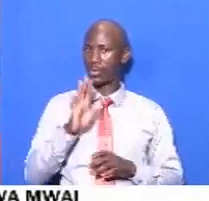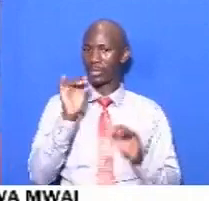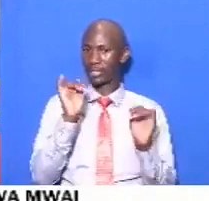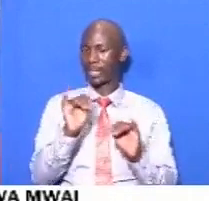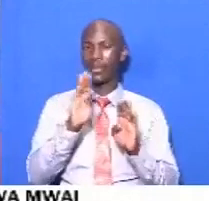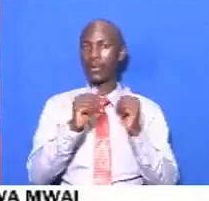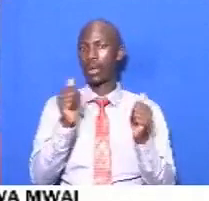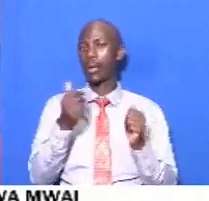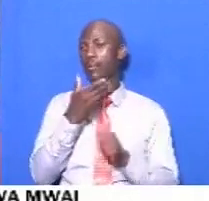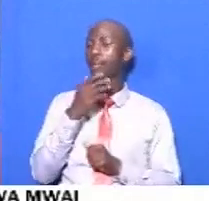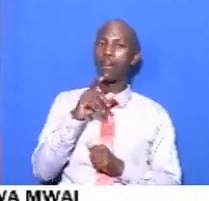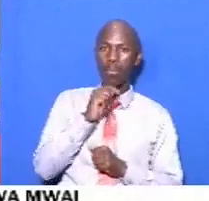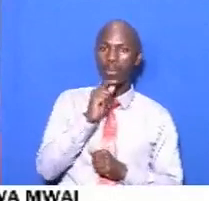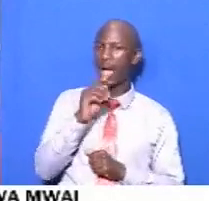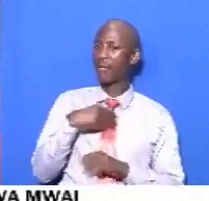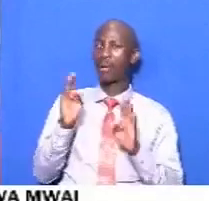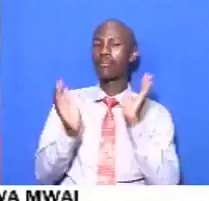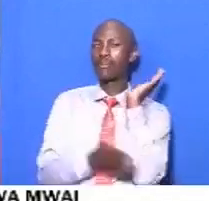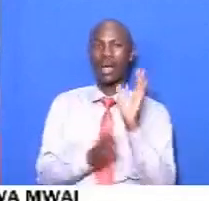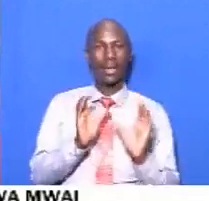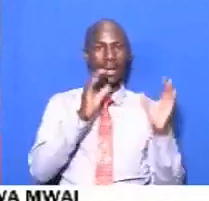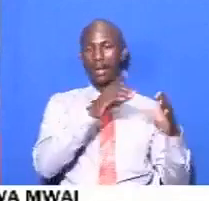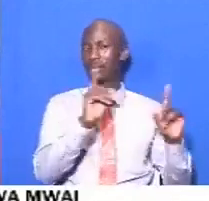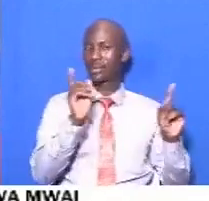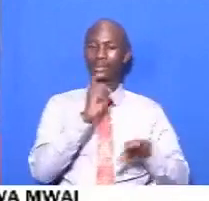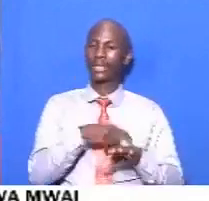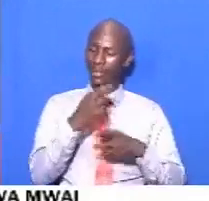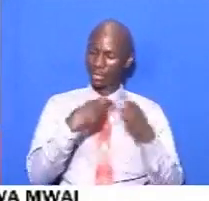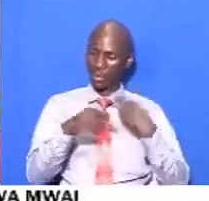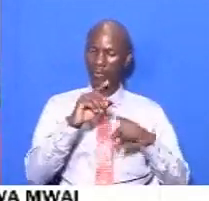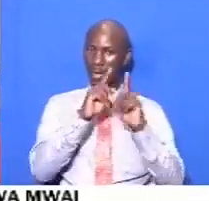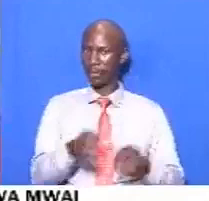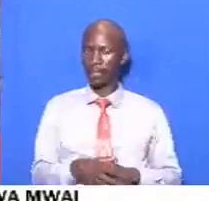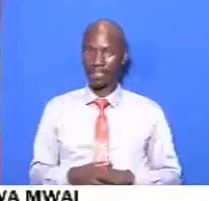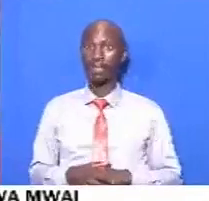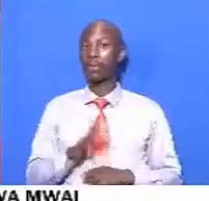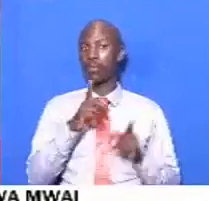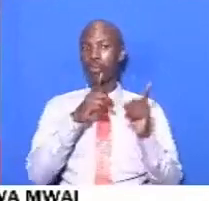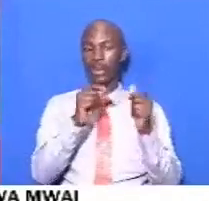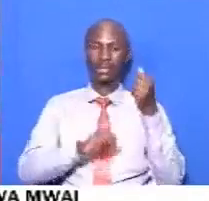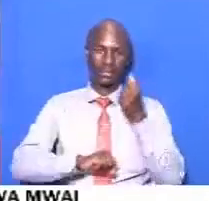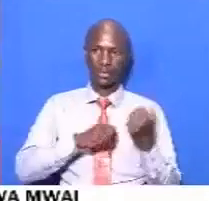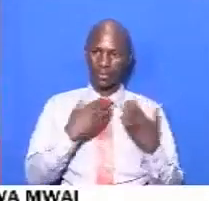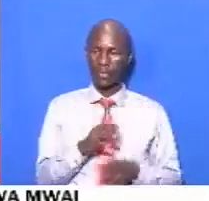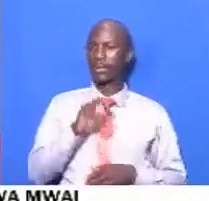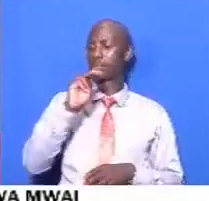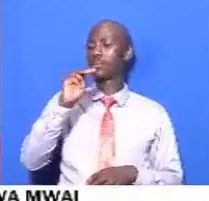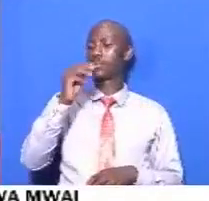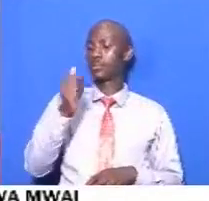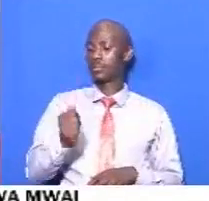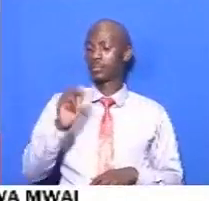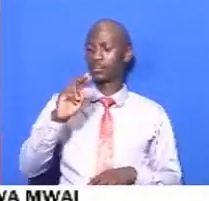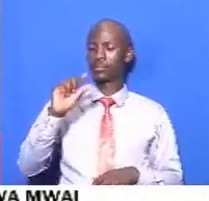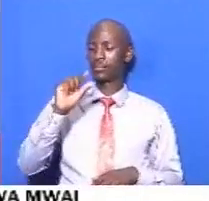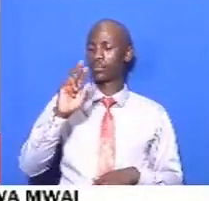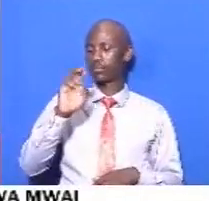nesa mbona okamwana ndukemba na kitindo kidhuku wembe na pinda yo somya mutiani nende to ile sia kwa tamba ni Margaret Nalana ula ni MC